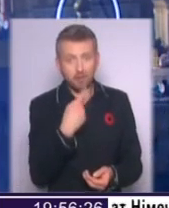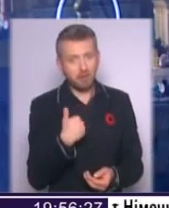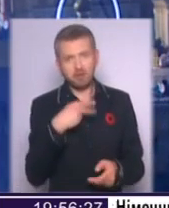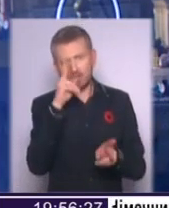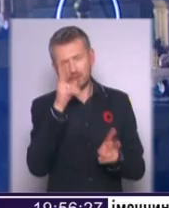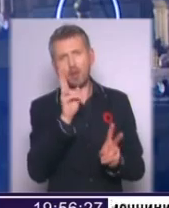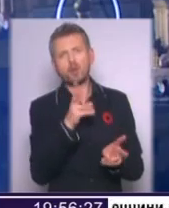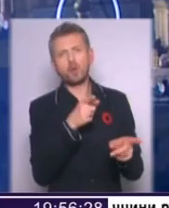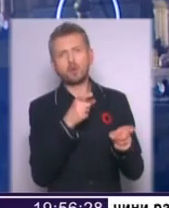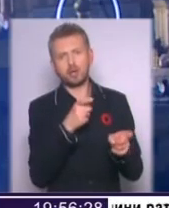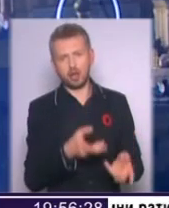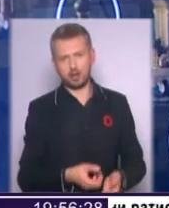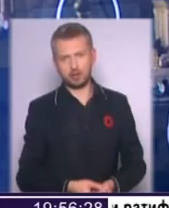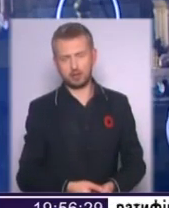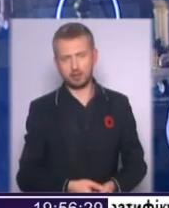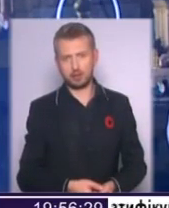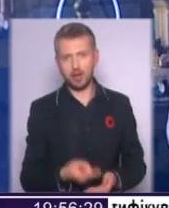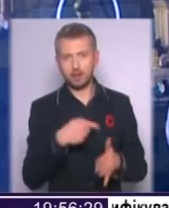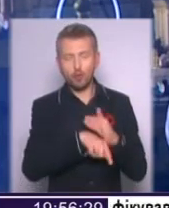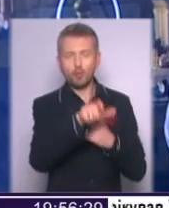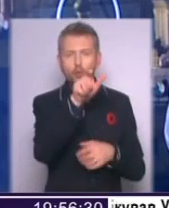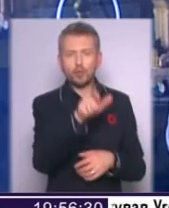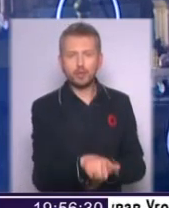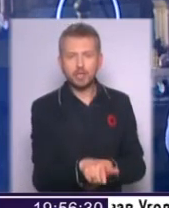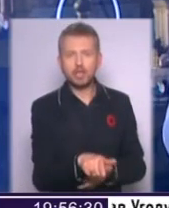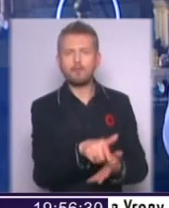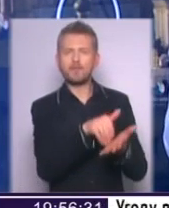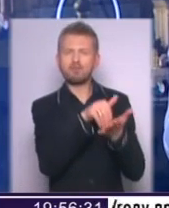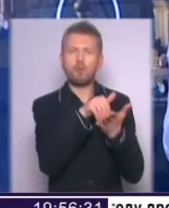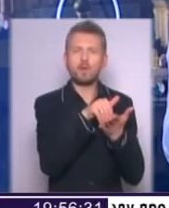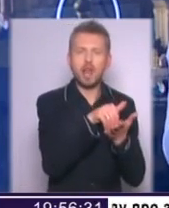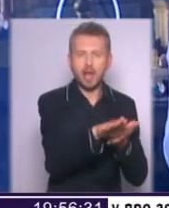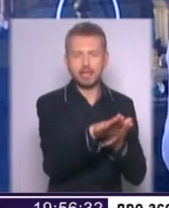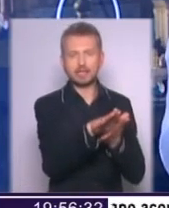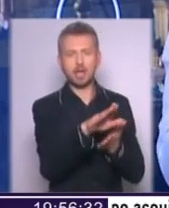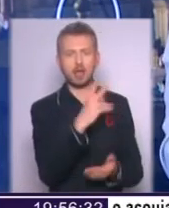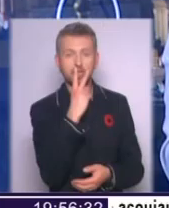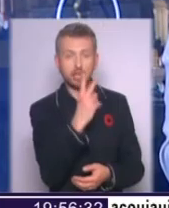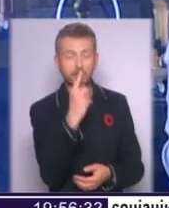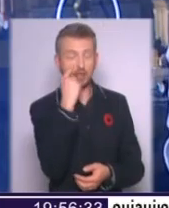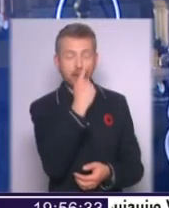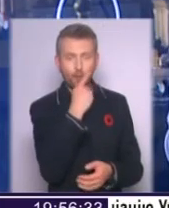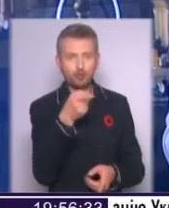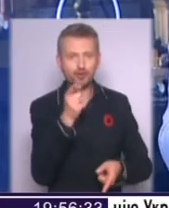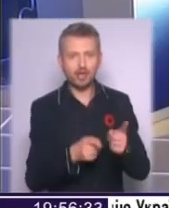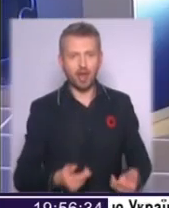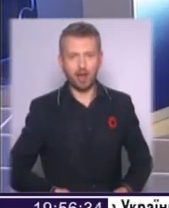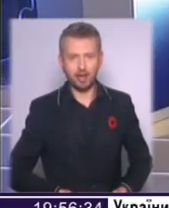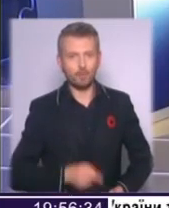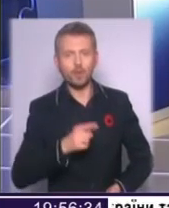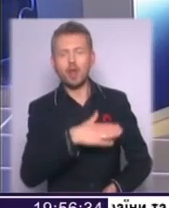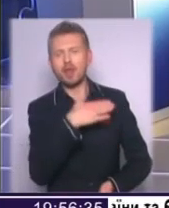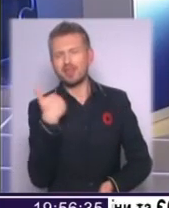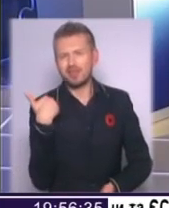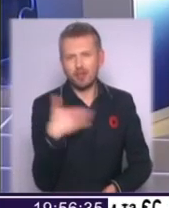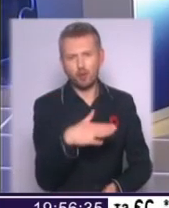хто стріляє. Тобто людина відмовляється дивитися в очі реаліям. Вона не хоче і